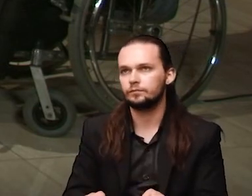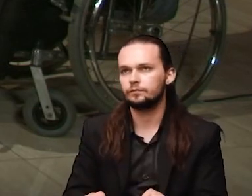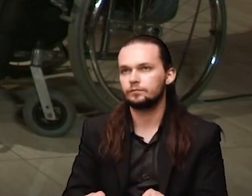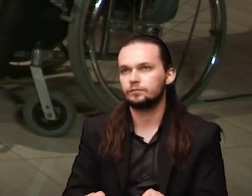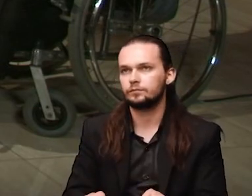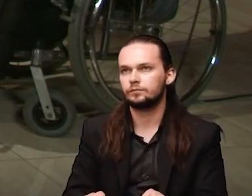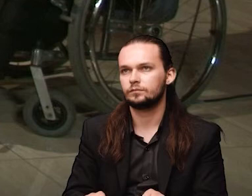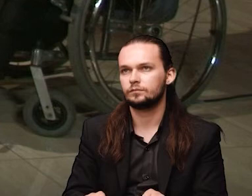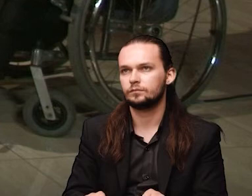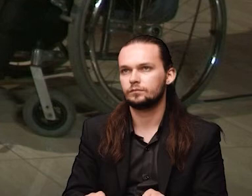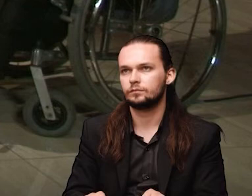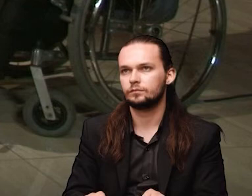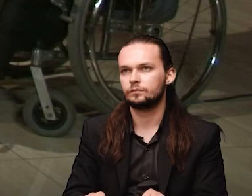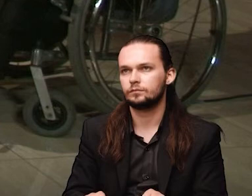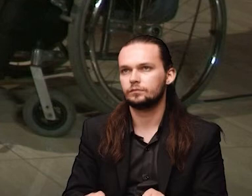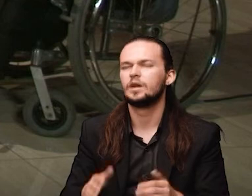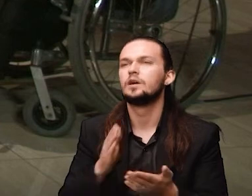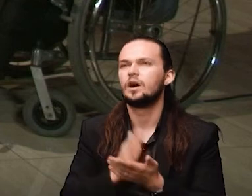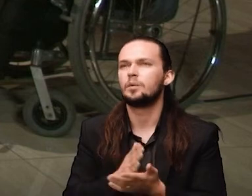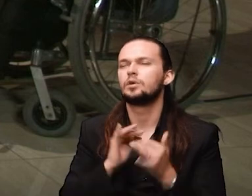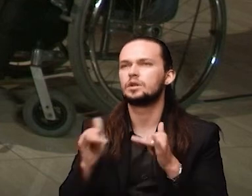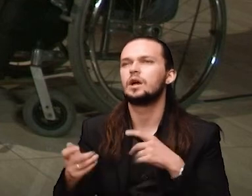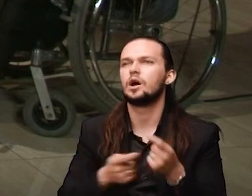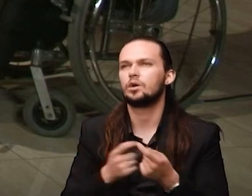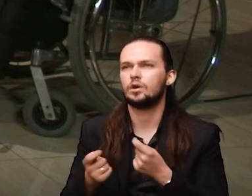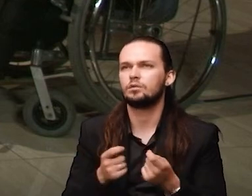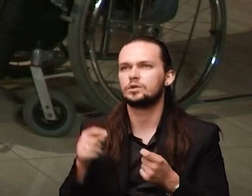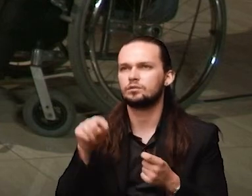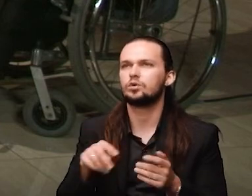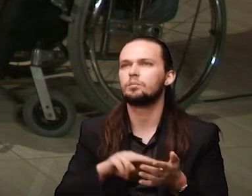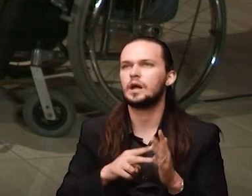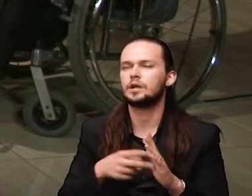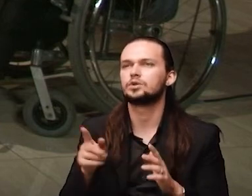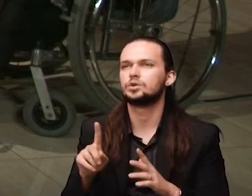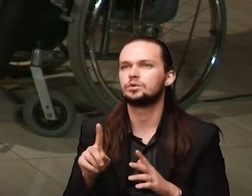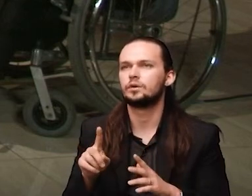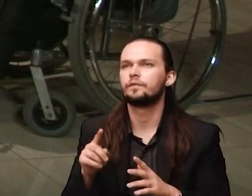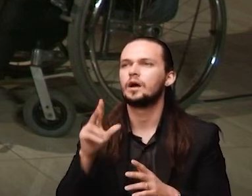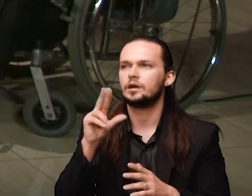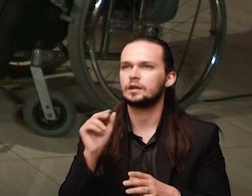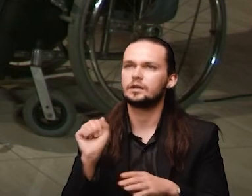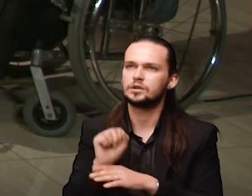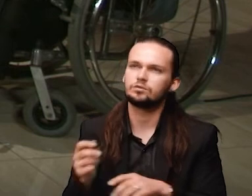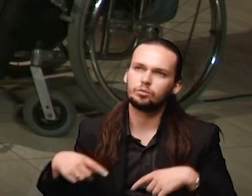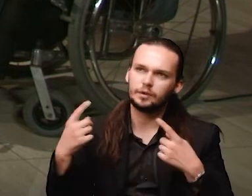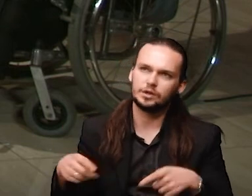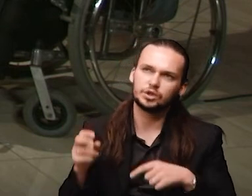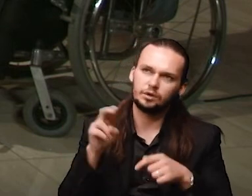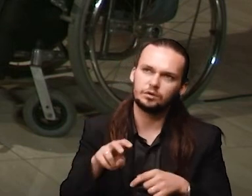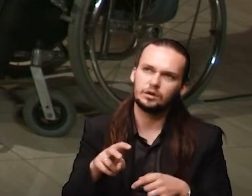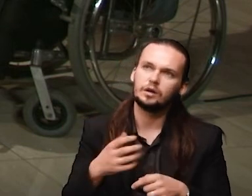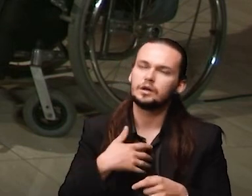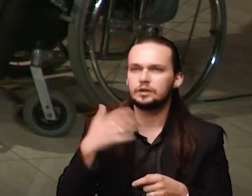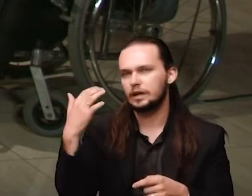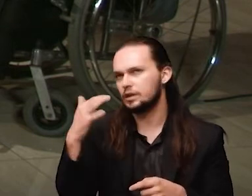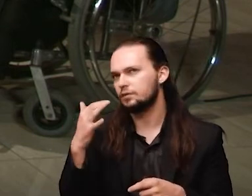тут бы сказал, не только все-таки есть работа для руководства в том плане, что когда я приезжаю на остановку, я не